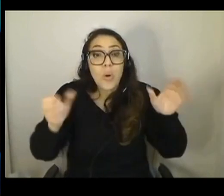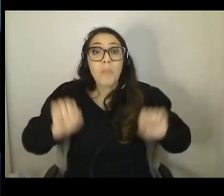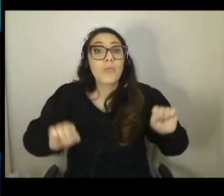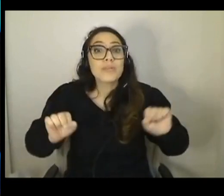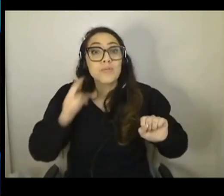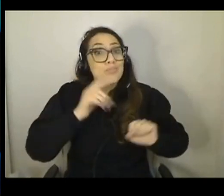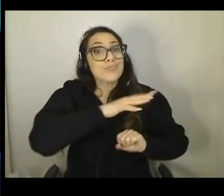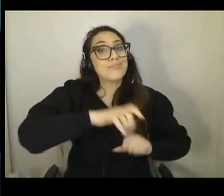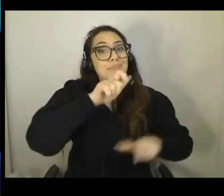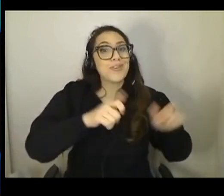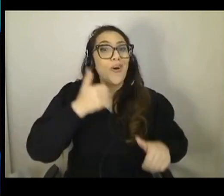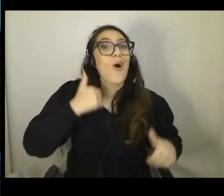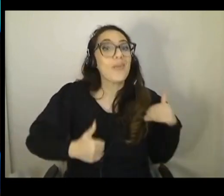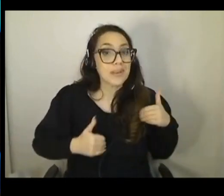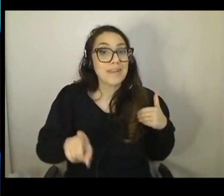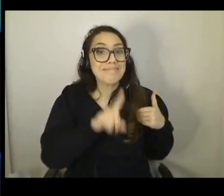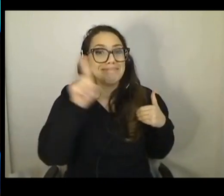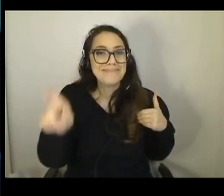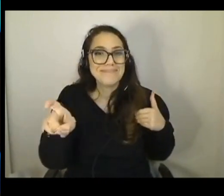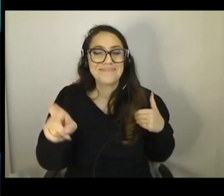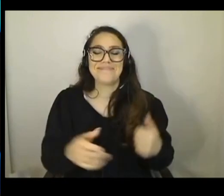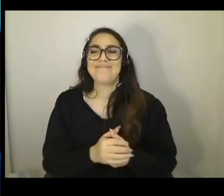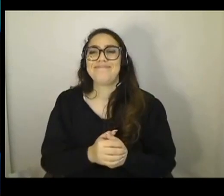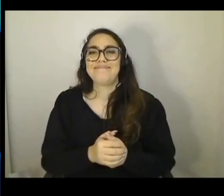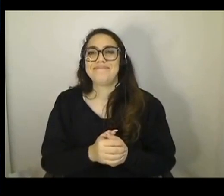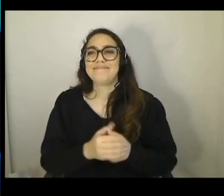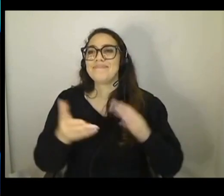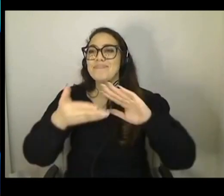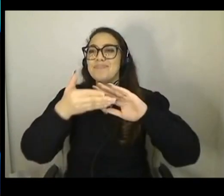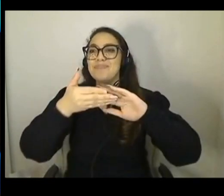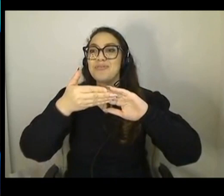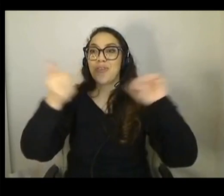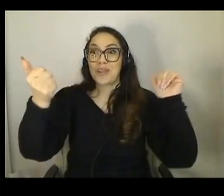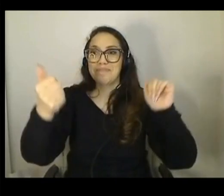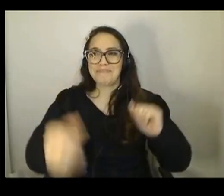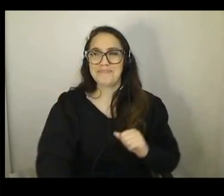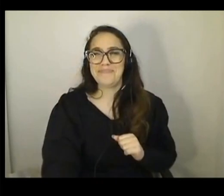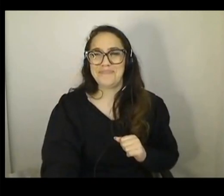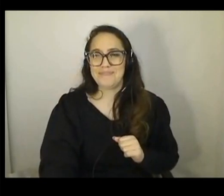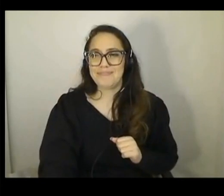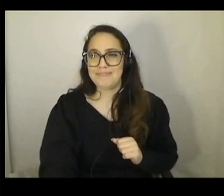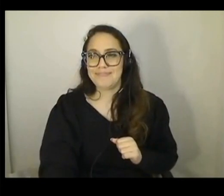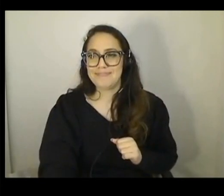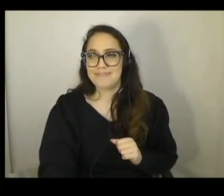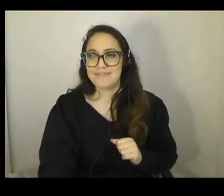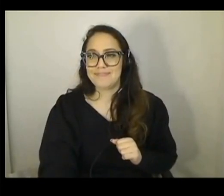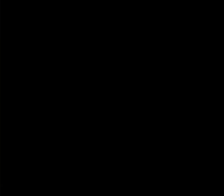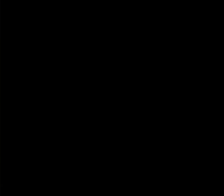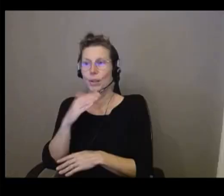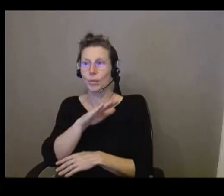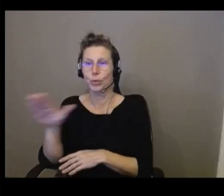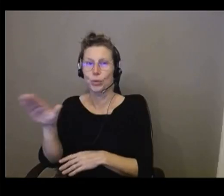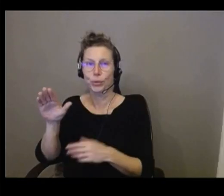personnes handicapées dans les villes qu'elle dessert? Bonjour à tous. On m'entend bien ? Oui.